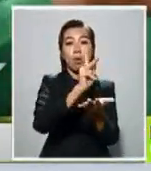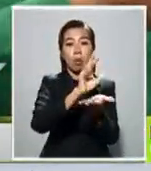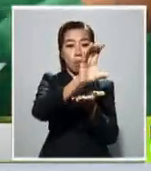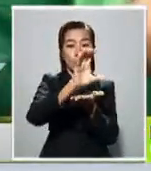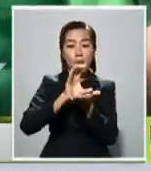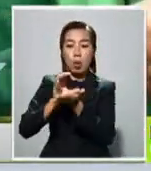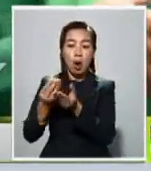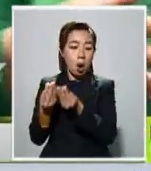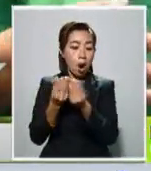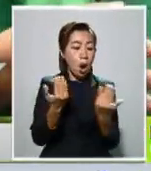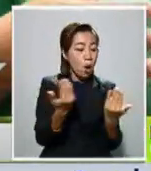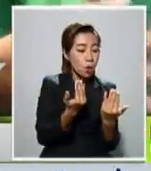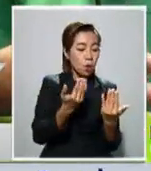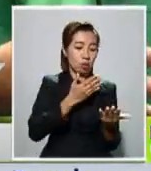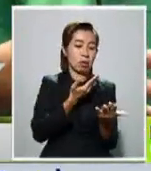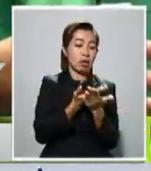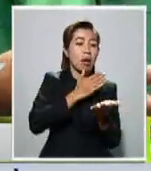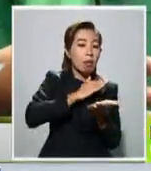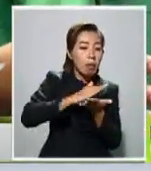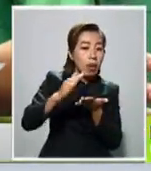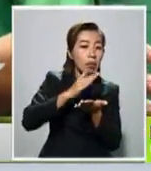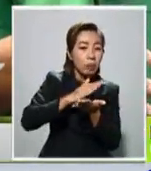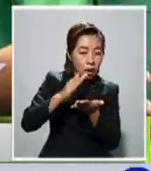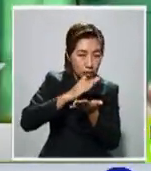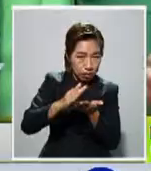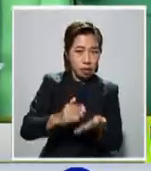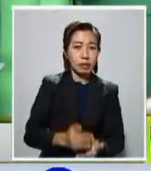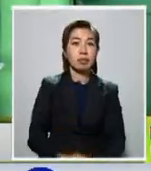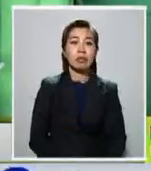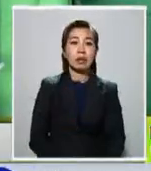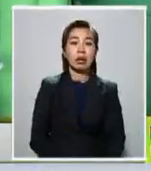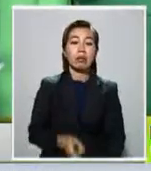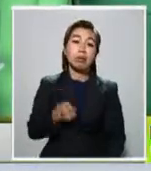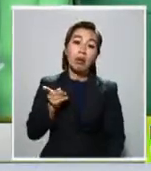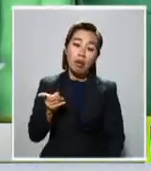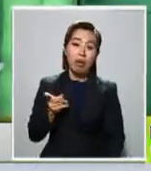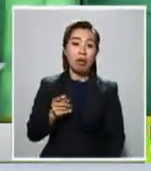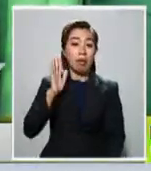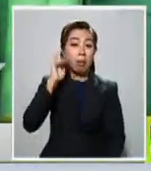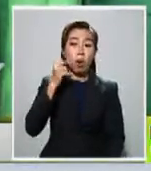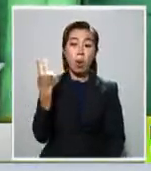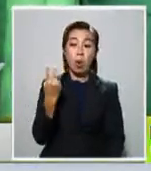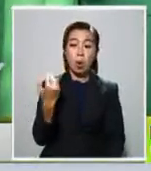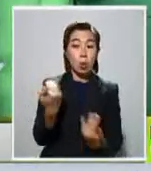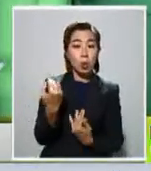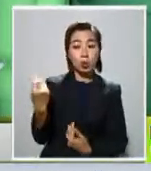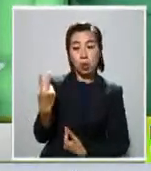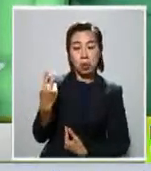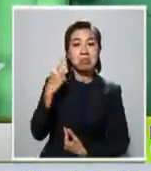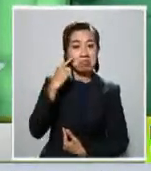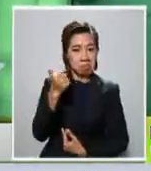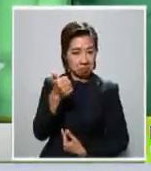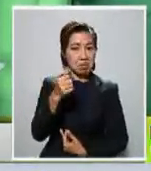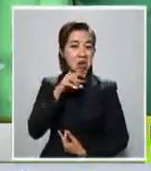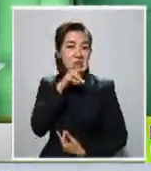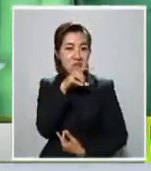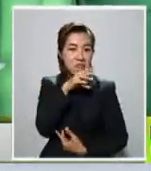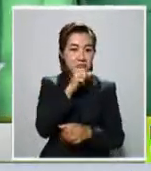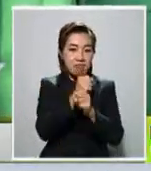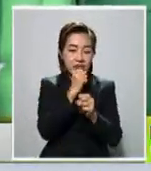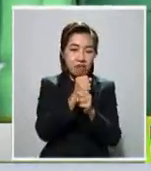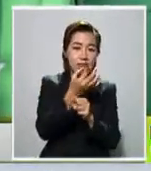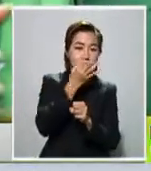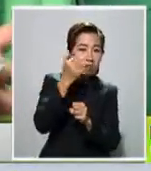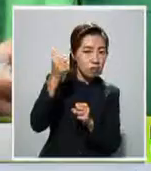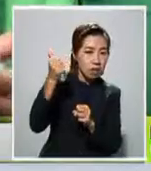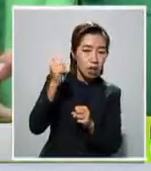ำระหนี้นอกระบบในส่วนตรงนั้นนะครับรายนี้ก็เป็นรายที่ดีที่ขยันขันแข็งทำมาหากิน